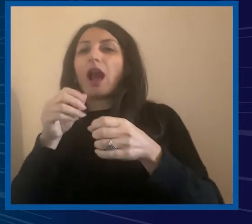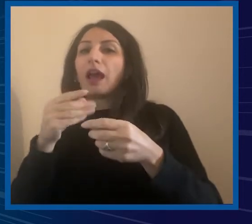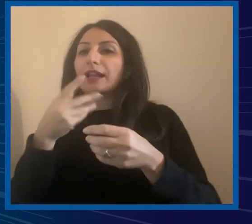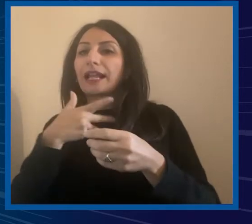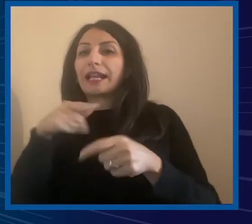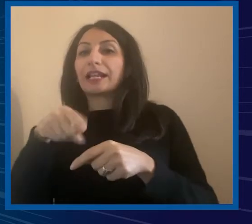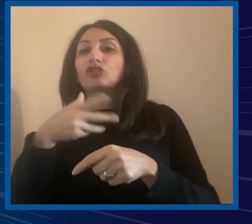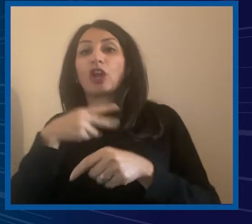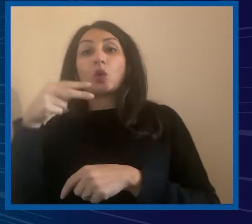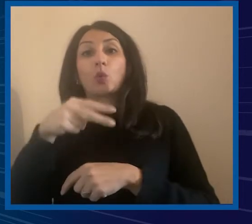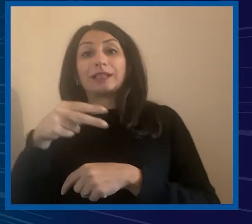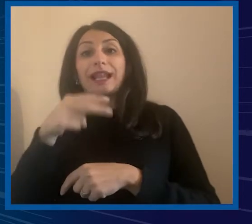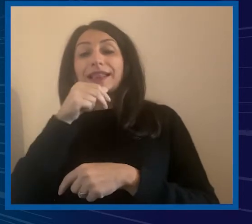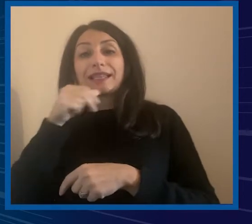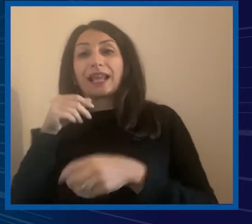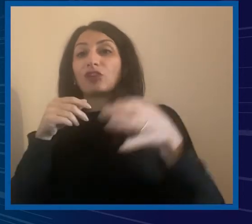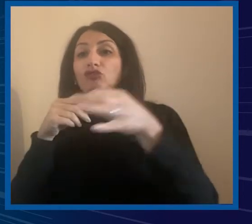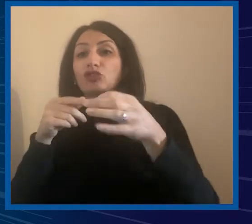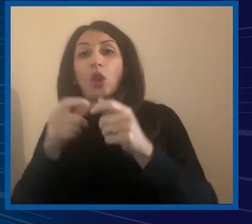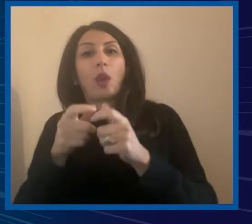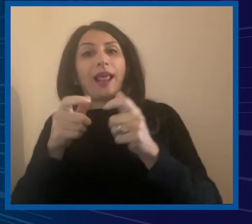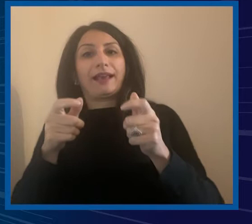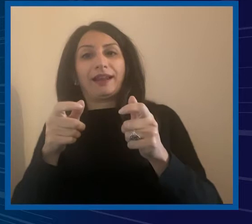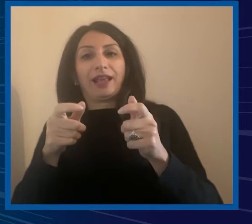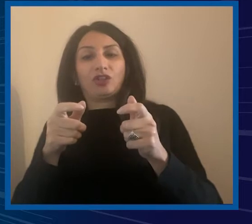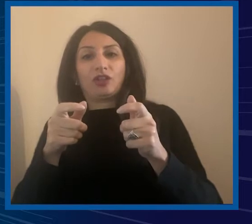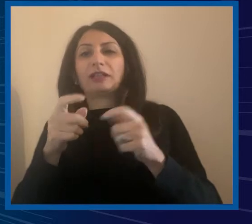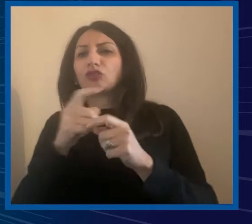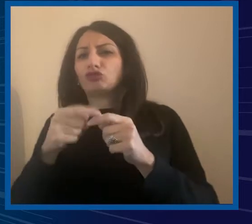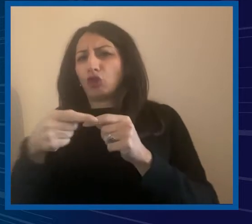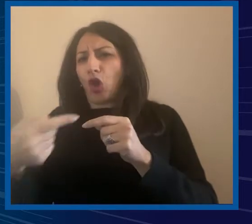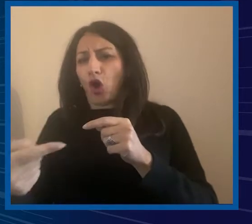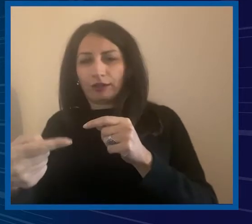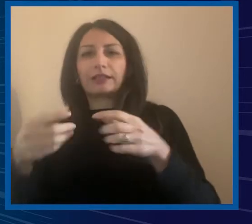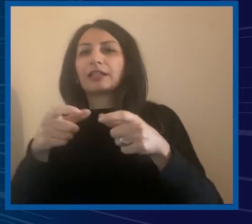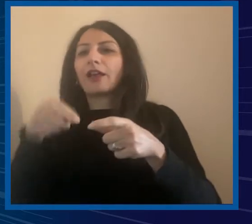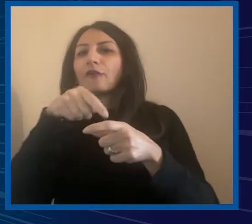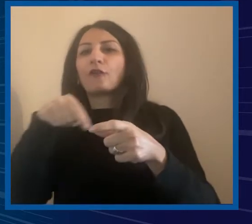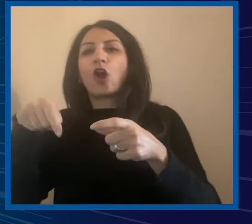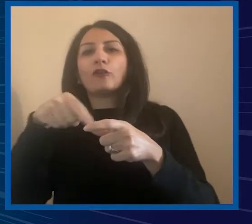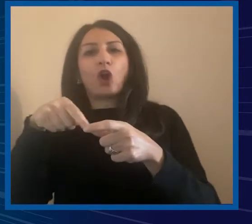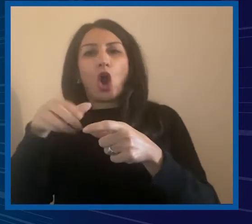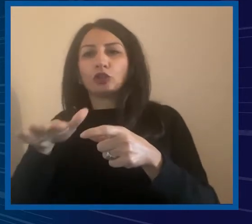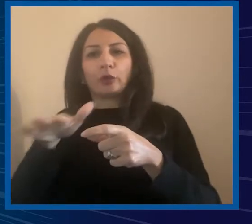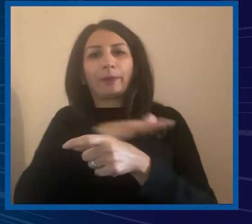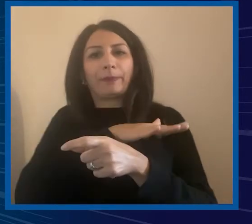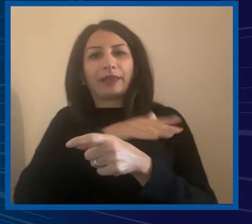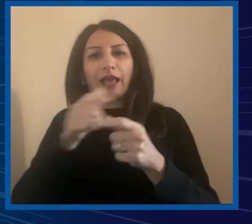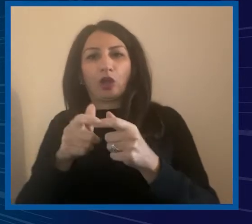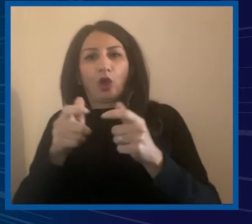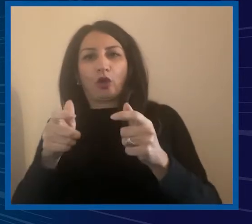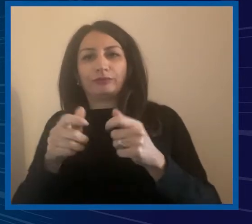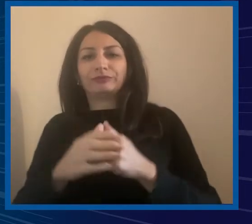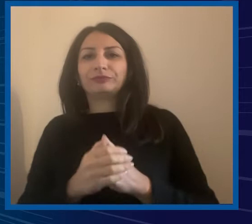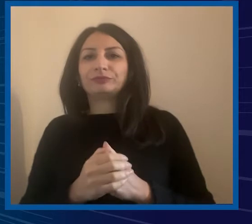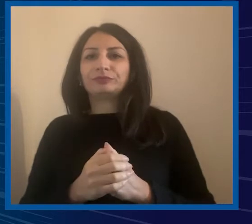cellulare che contiene i nutrienti necessari a farle crescere, così che in pochi giorni riempiranno tutto il